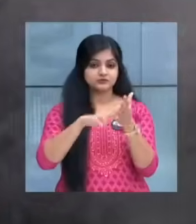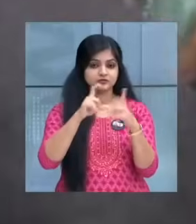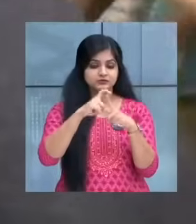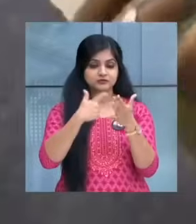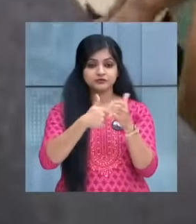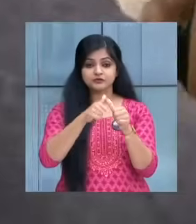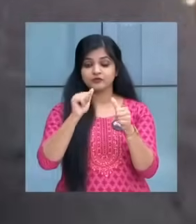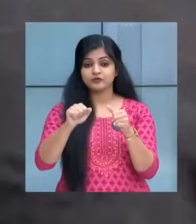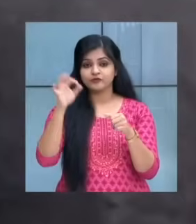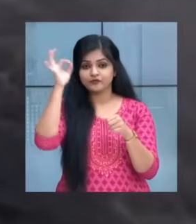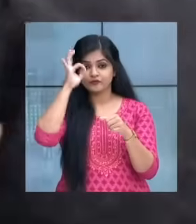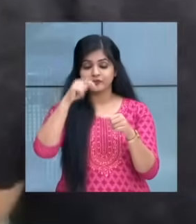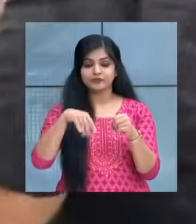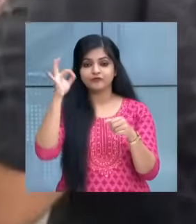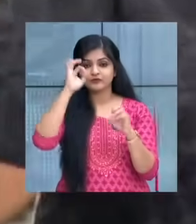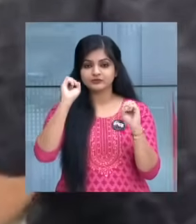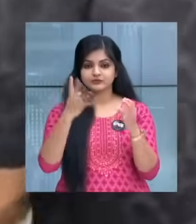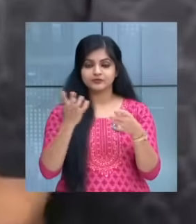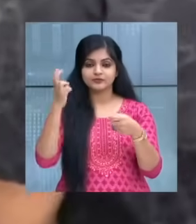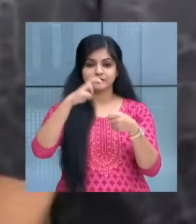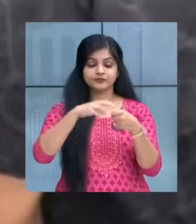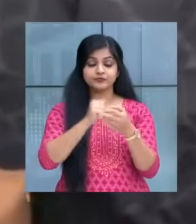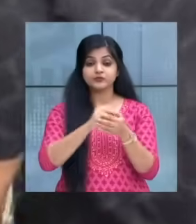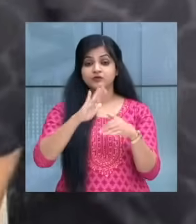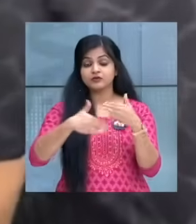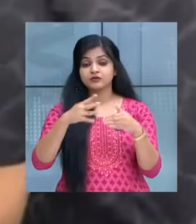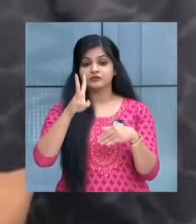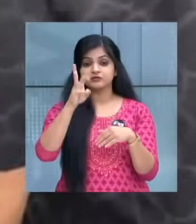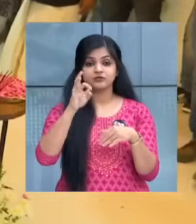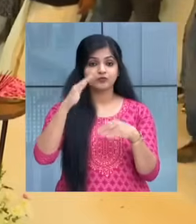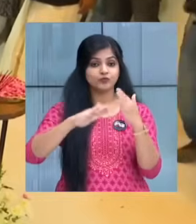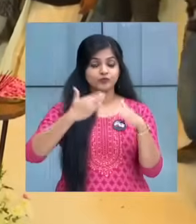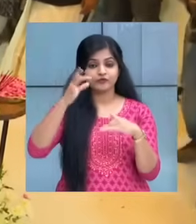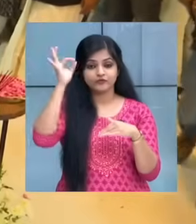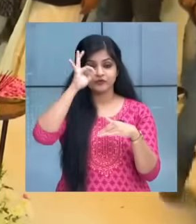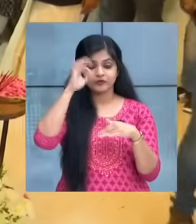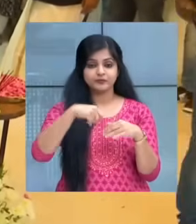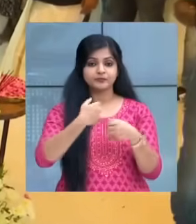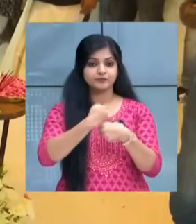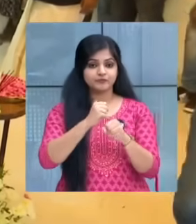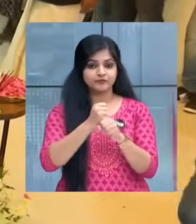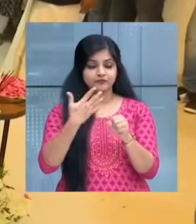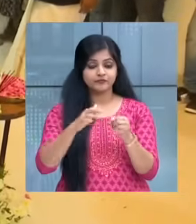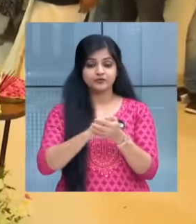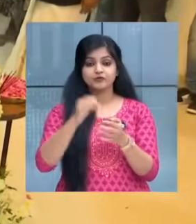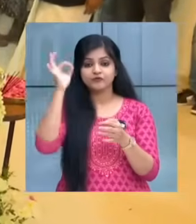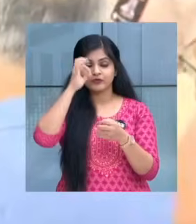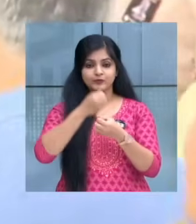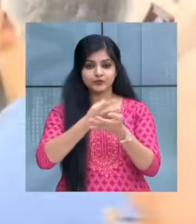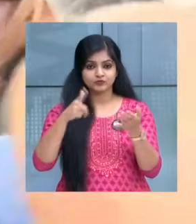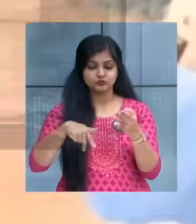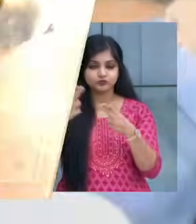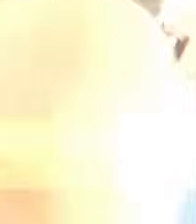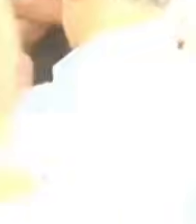അദ്ദേഹം സിനിമാ മേഖലയിലേക്ക് കടന്നു വന്നത്. പിന്നീട് 30ഓളം സിനിമകൾ, അതിൽ ചില സിനിമകൾ നിർമ്മിച്ചു, ചില സിനിമകൾ വിതരണം ചെയ്തു, ചില